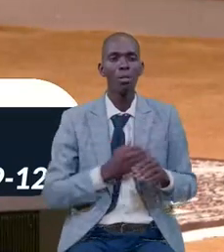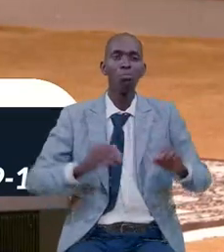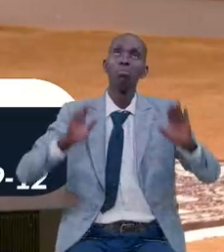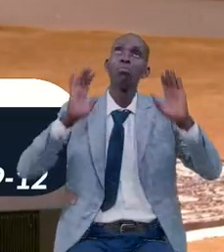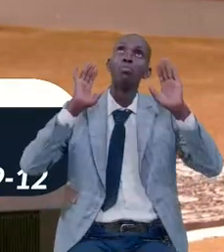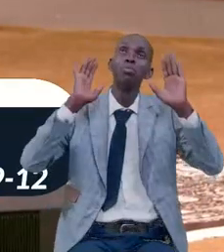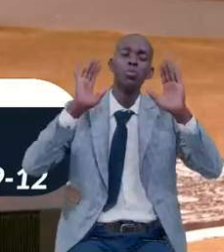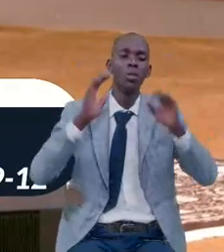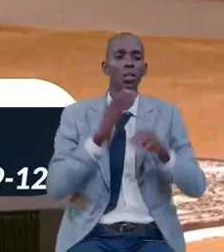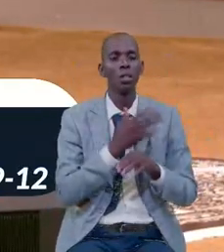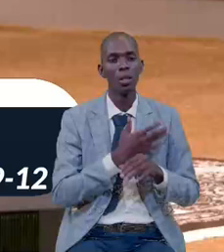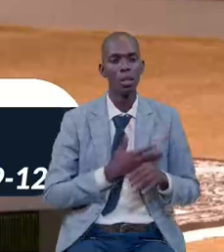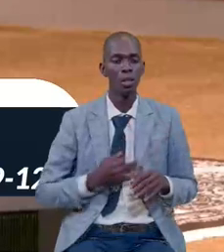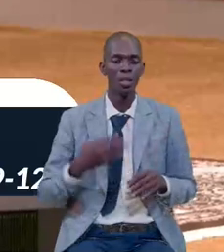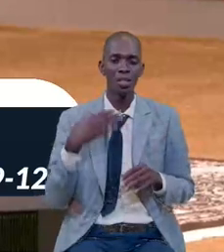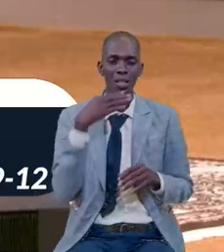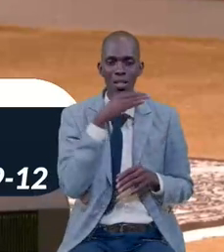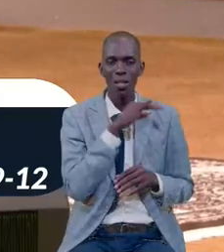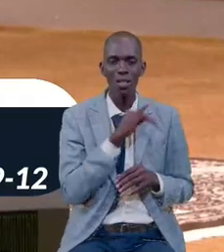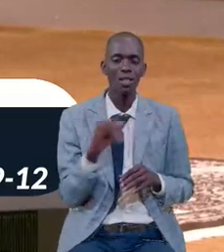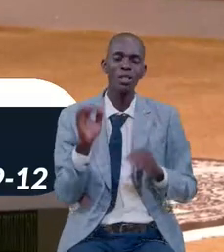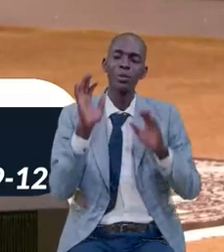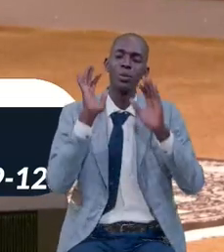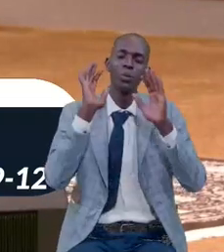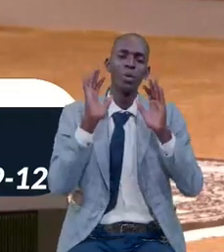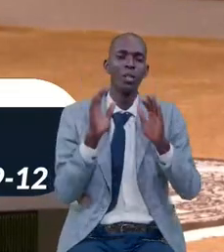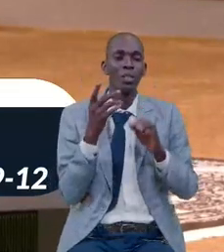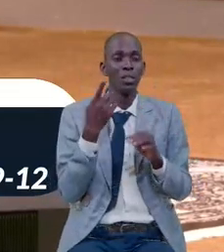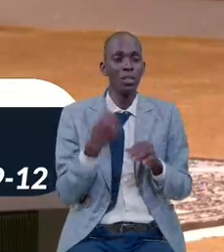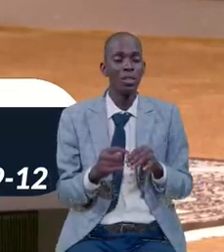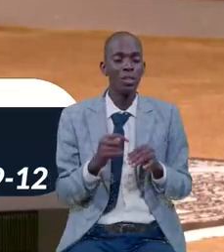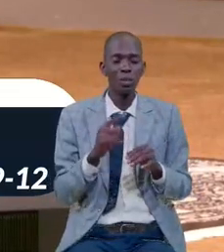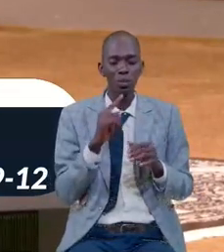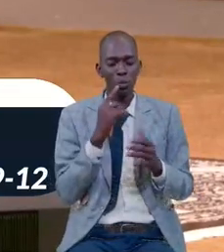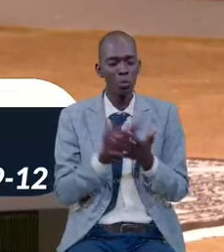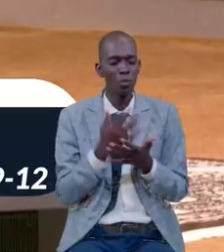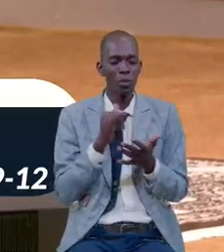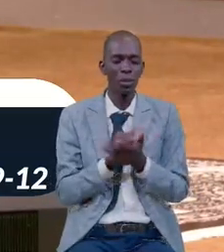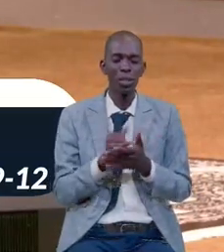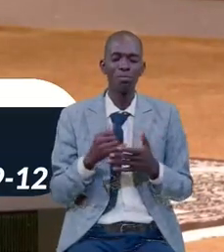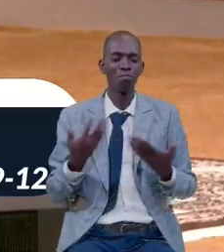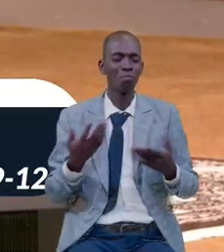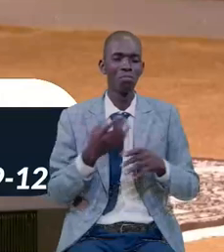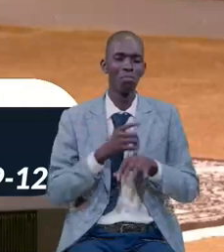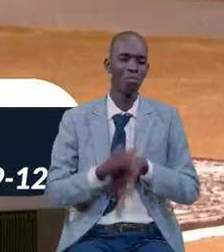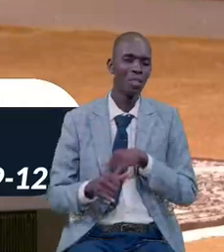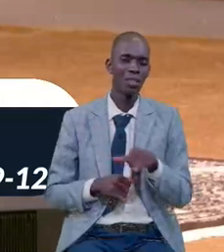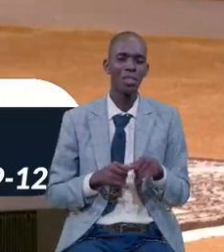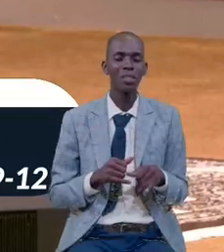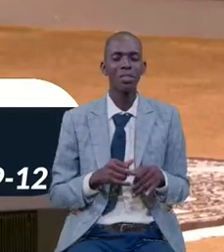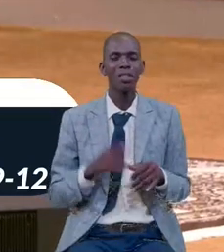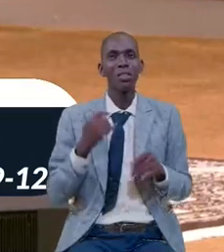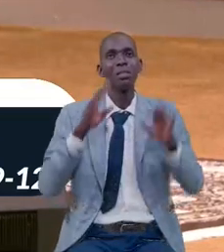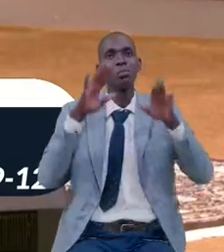signes et de prodiges mensongers. Les signes qui séduisent, les prodiges qui trompent, les miracles